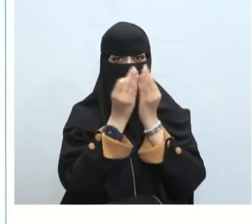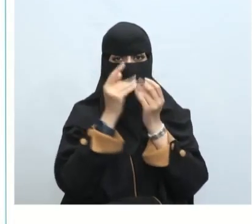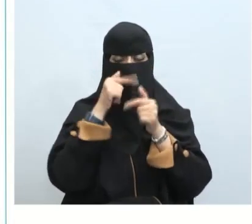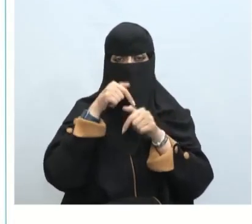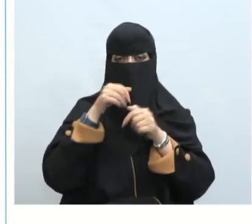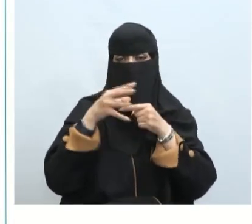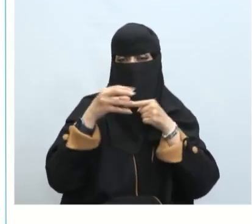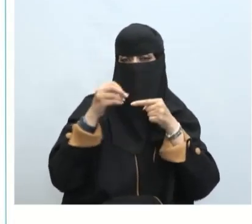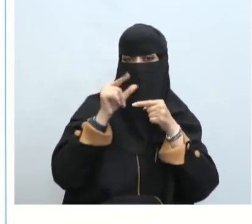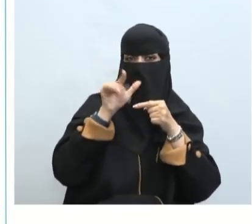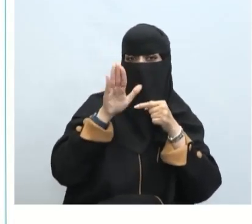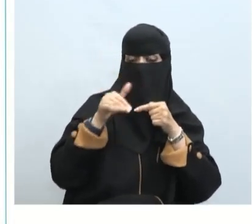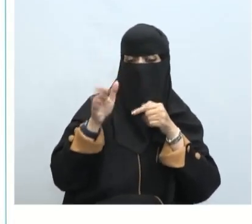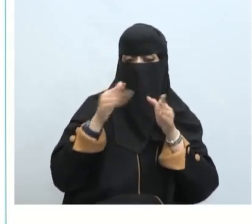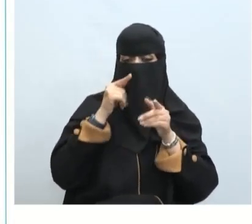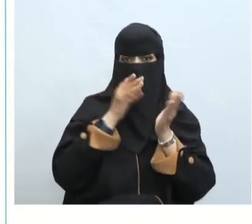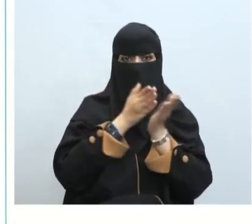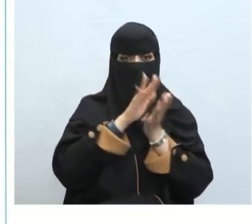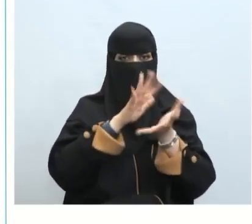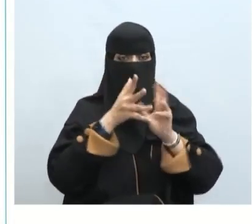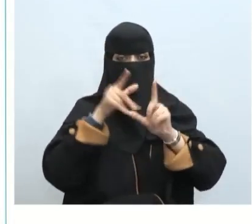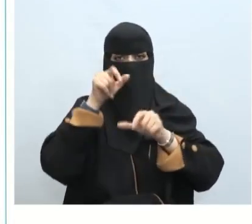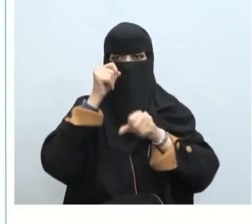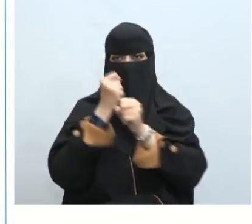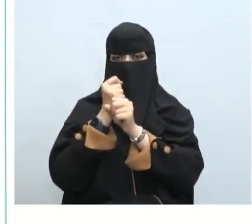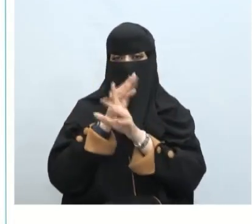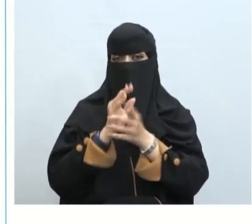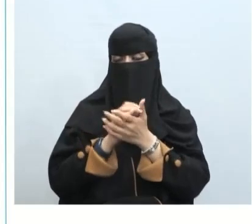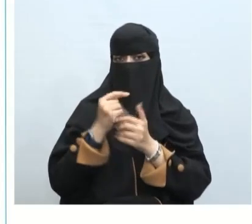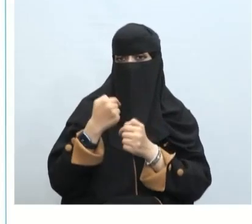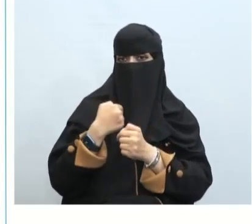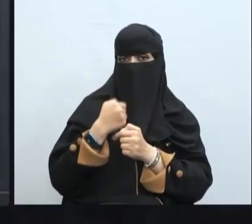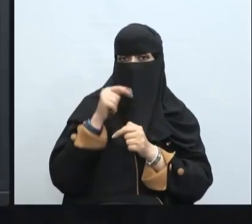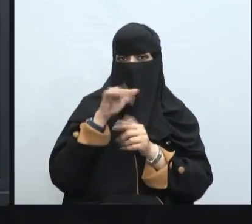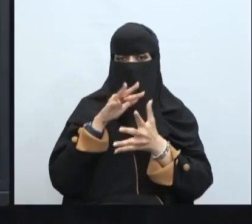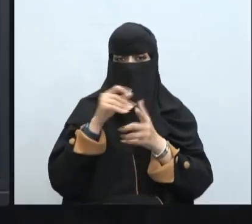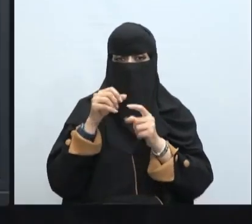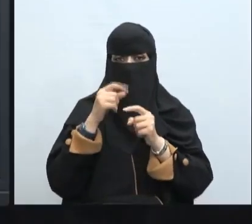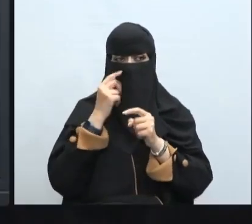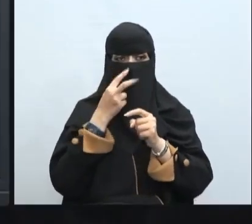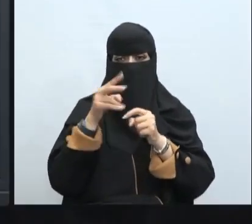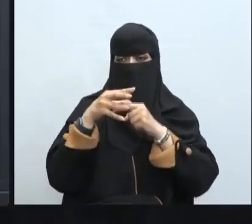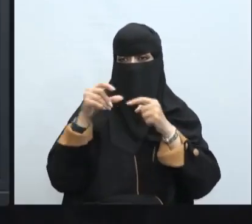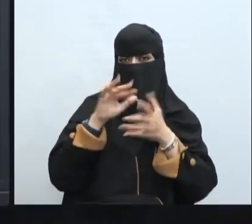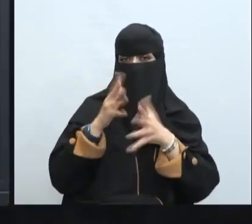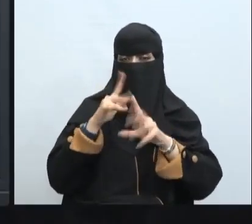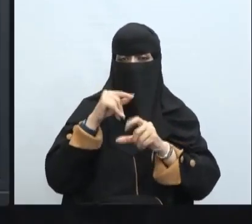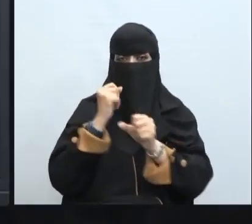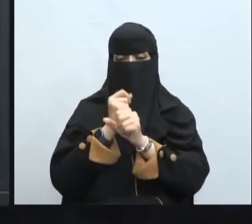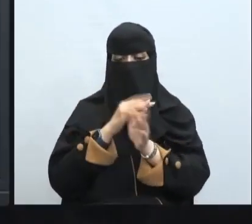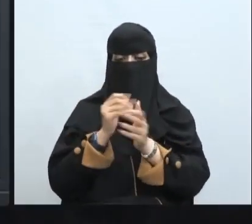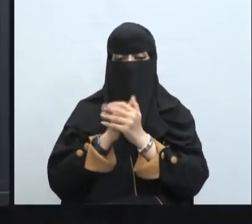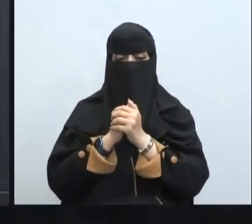السلبيه تجاه بعض فرص العمل النظره السلبيه تجاهها بعض فرص